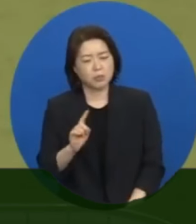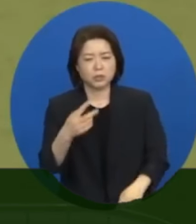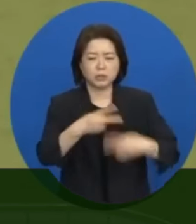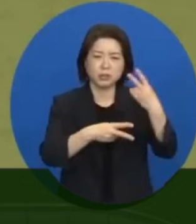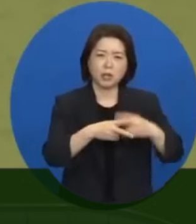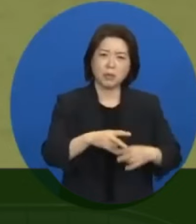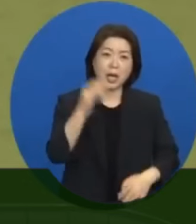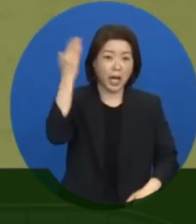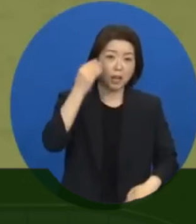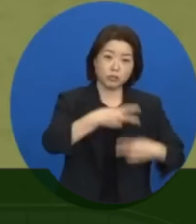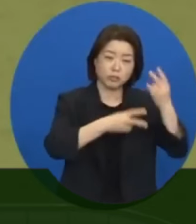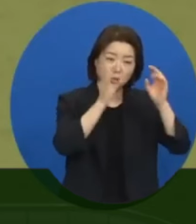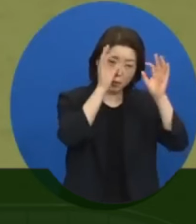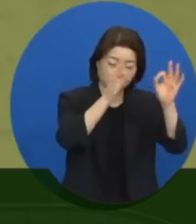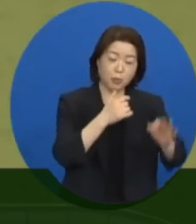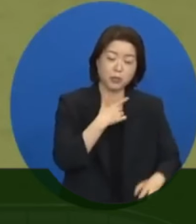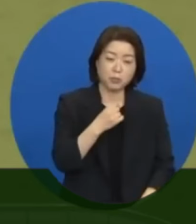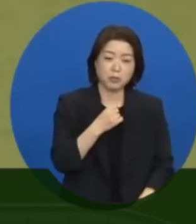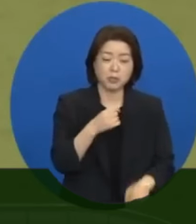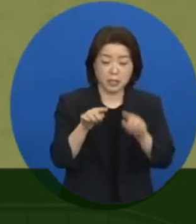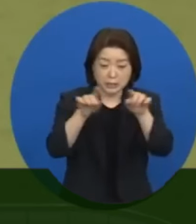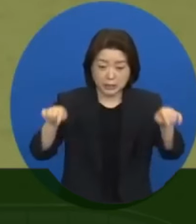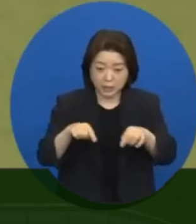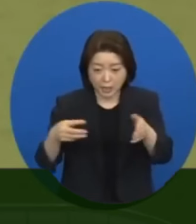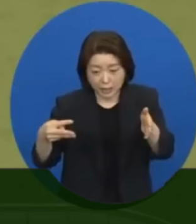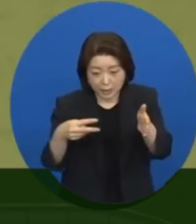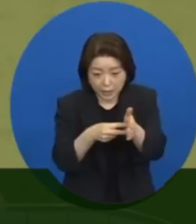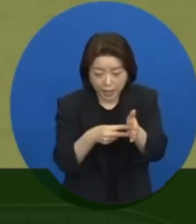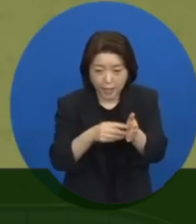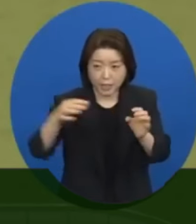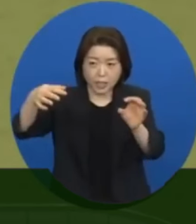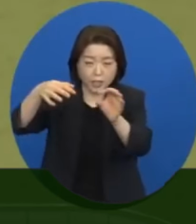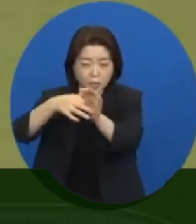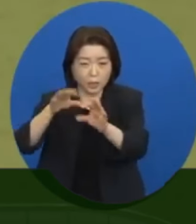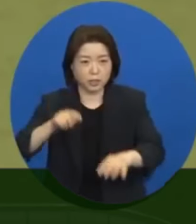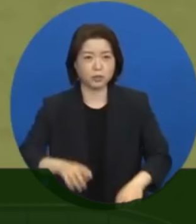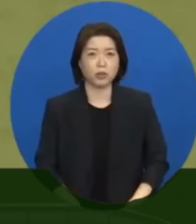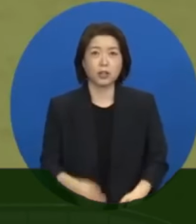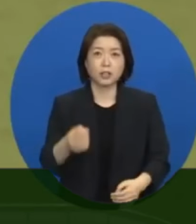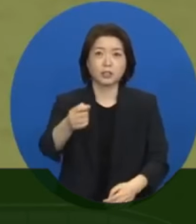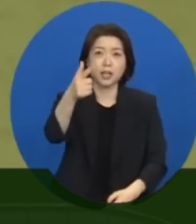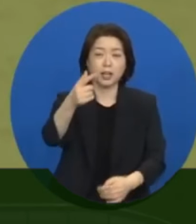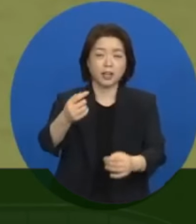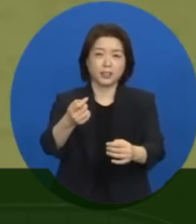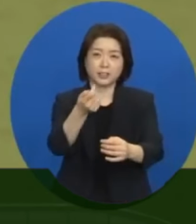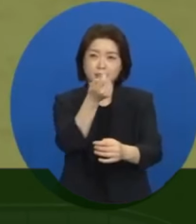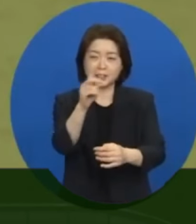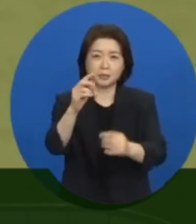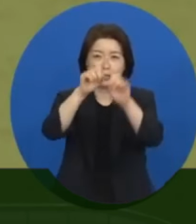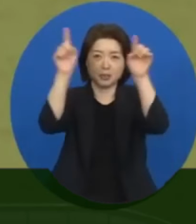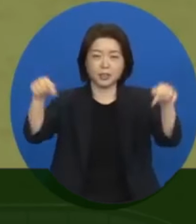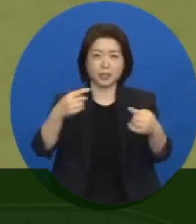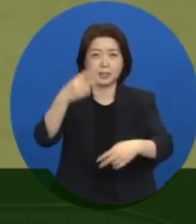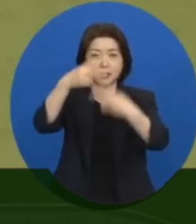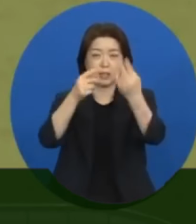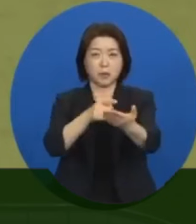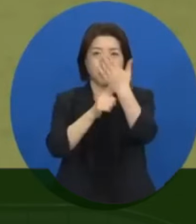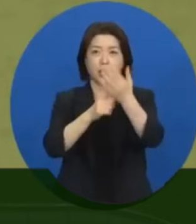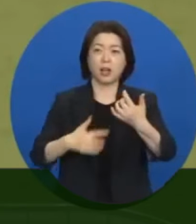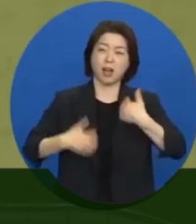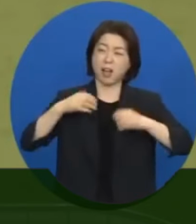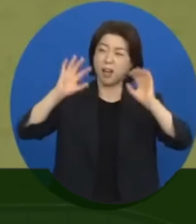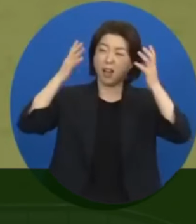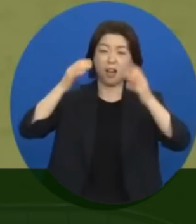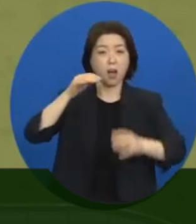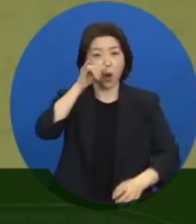달아드리면 딱 드라마를 틀어 들렸을 때 그 환호하는 얼굴의 모습이 생각납니다 너무 좋아하시는 거야